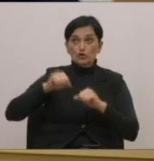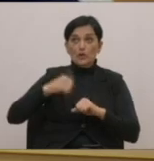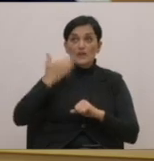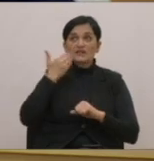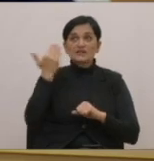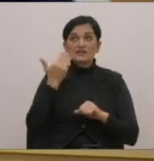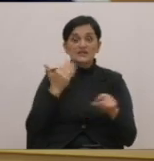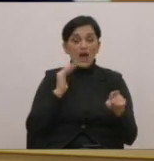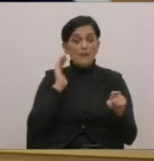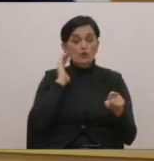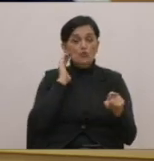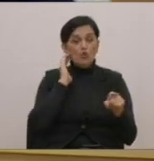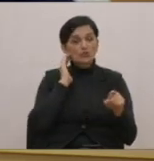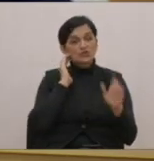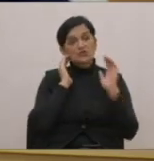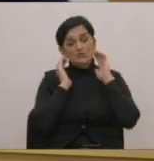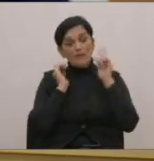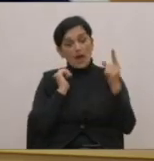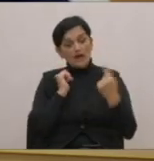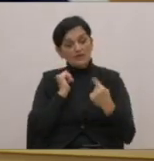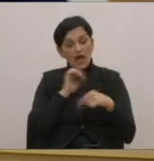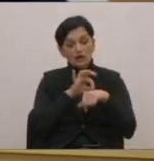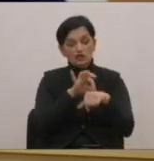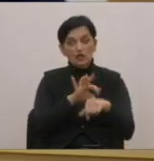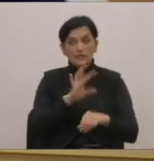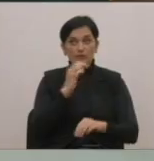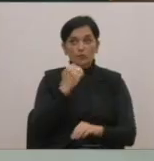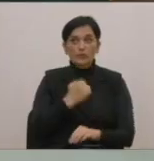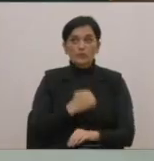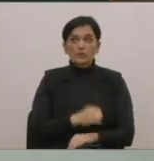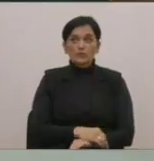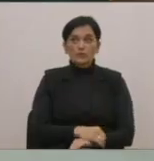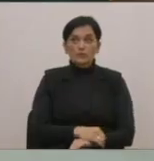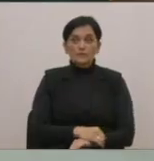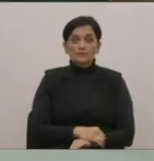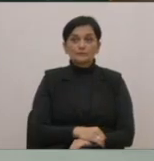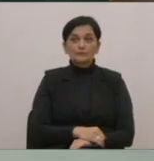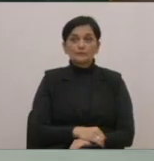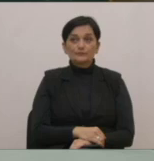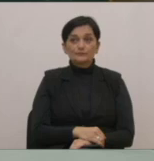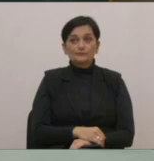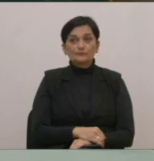ზეპირმოსმენა არ ჩავატაროთ საერთოდ. მადლობა. გისმენთ?